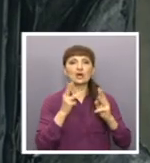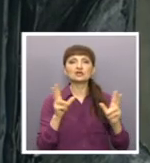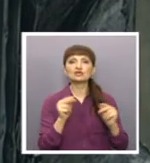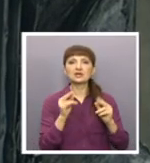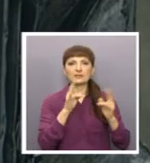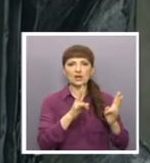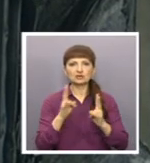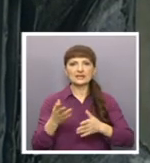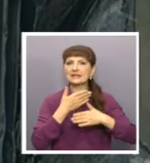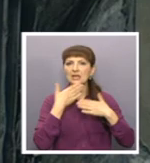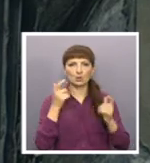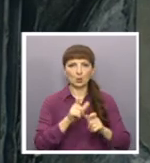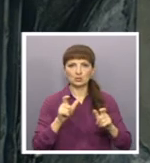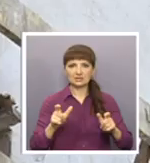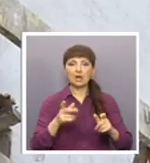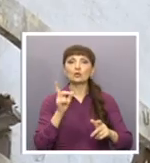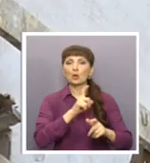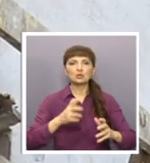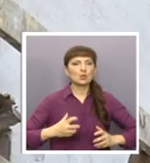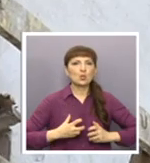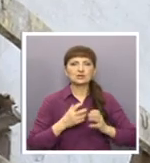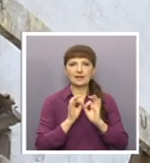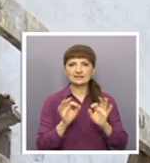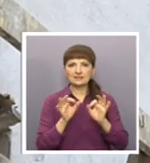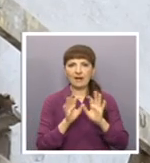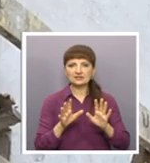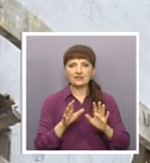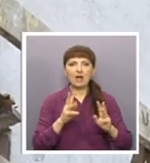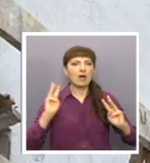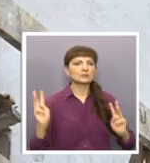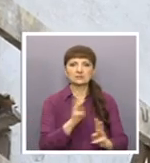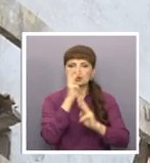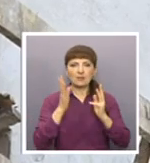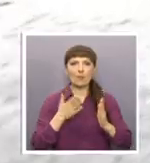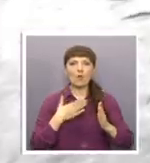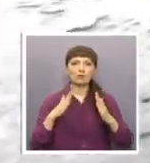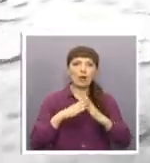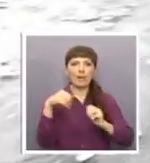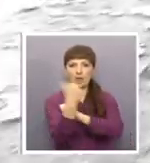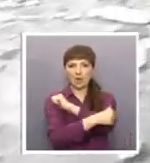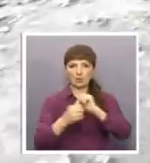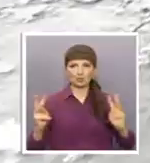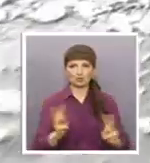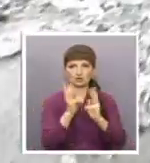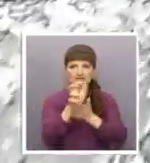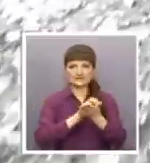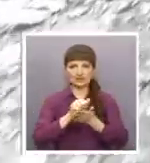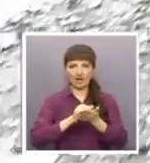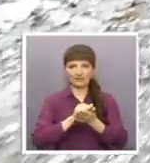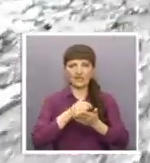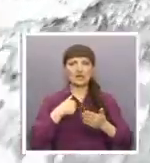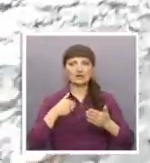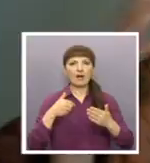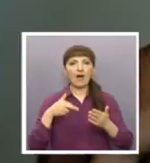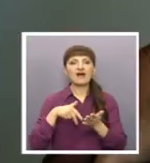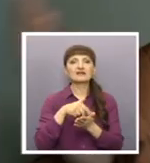без жертв и пострадавших. Но люди с ужасом рассказывали, как огонь беспощадно уничтожал их дома и имущество. Открываем нашу